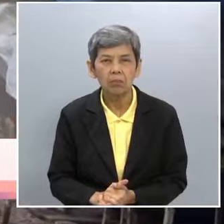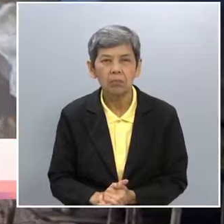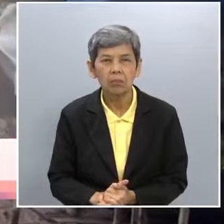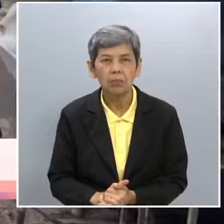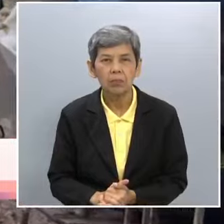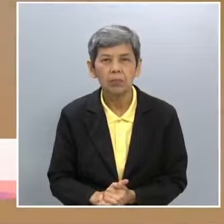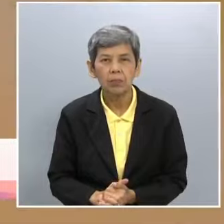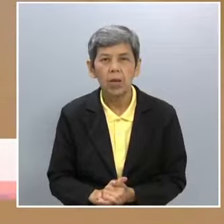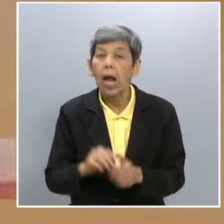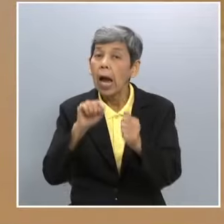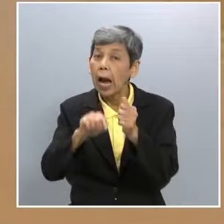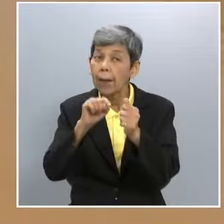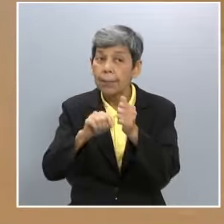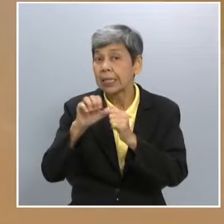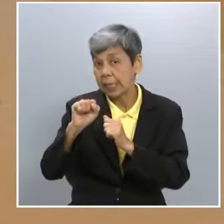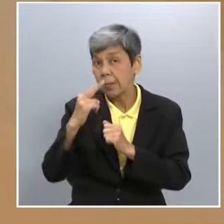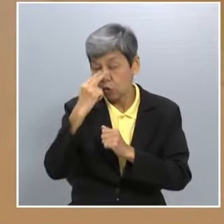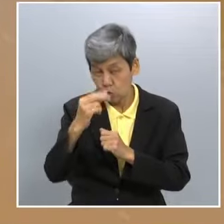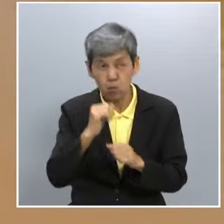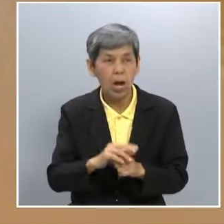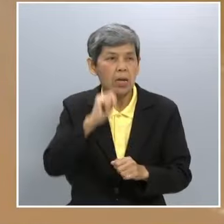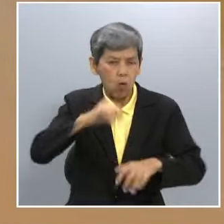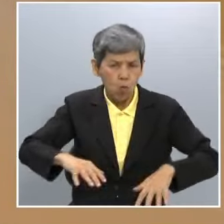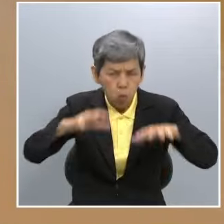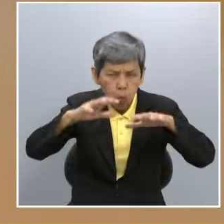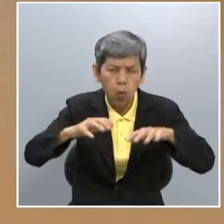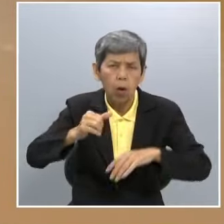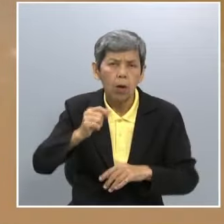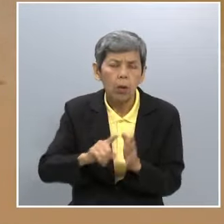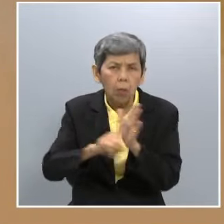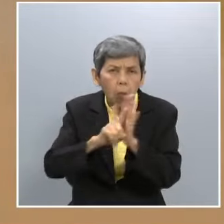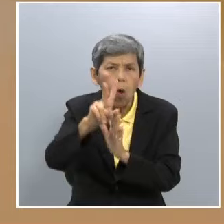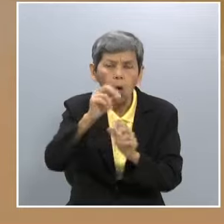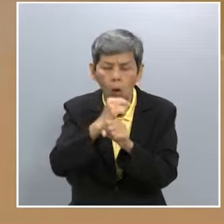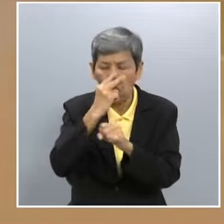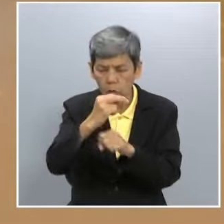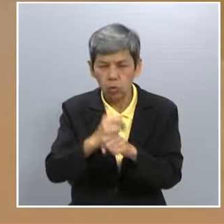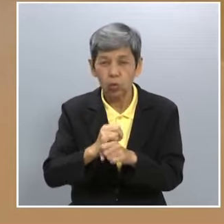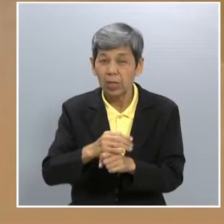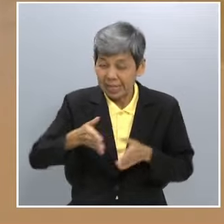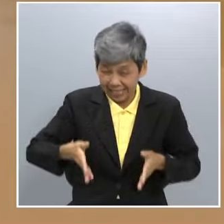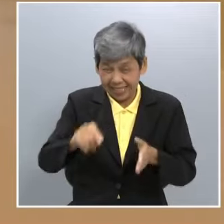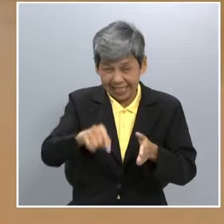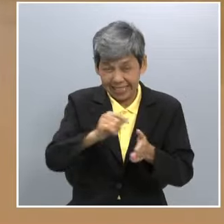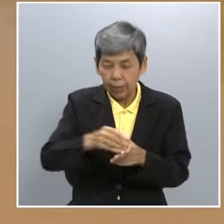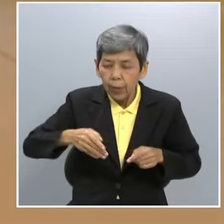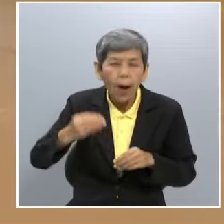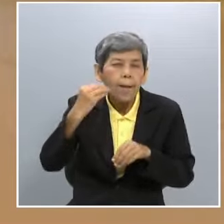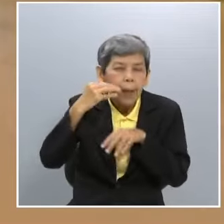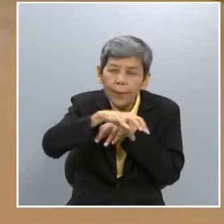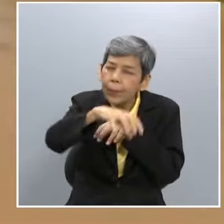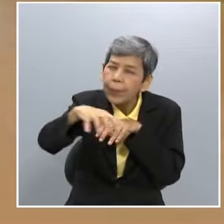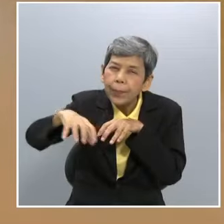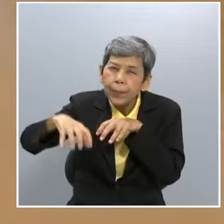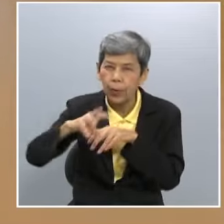ไปดูที่อำเภอสารพีนะคะน้ำท่วม2ทางในรอบเดือนโดยเฉพาะที่บริเวณขัวดำปากทางเข้าหมู่บ้านกู่แดง